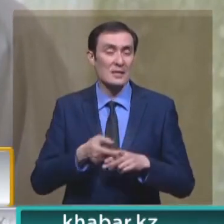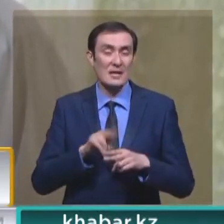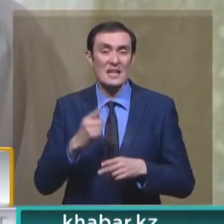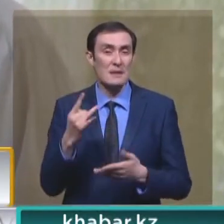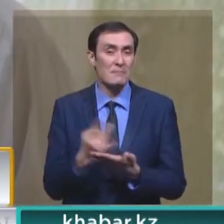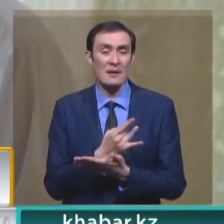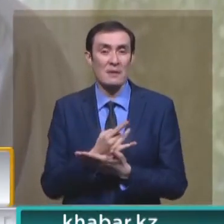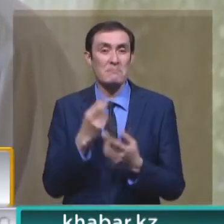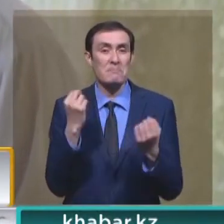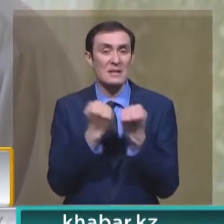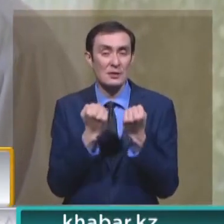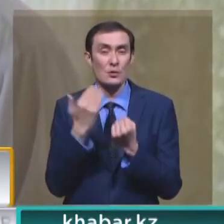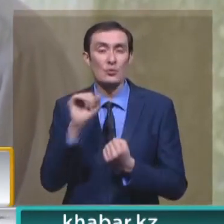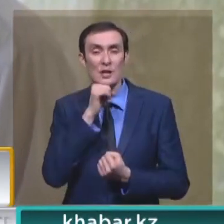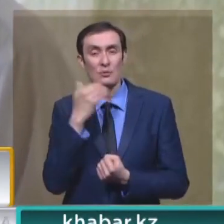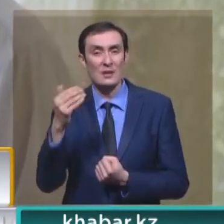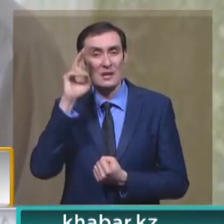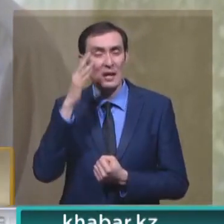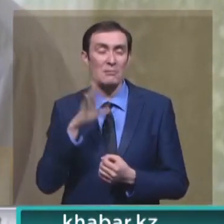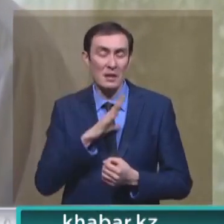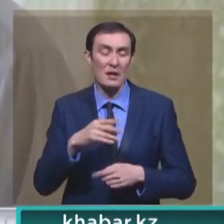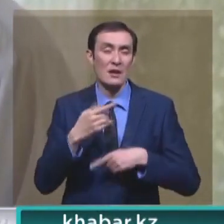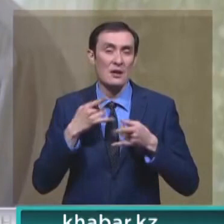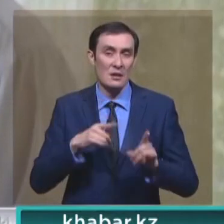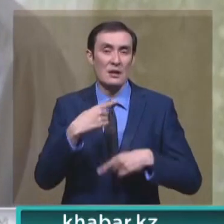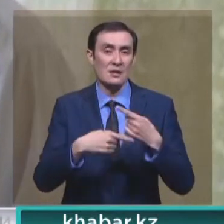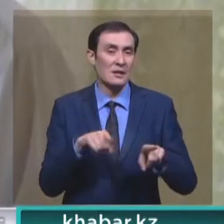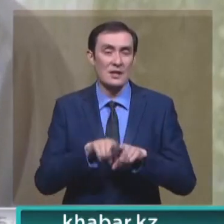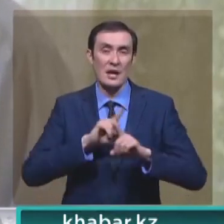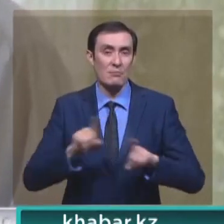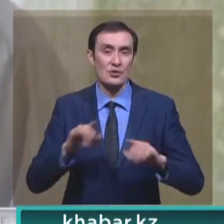первые близнецы у дедушки и у дяди уже рождались такие необычные дети